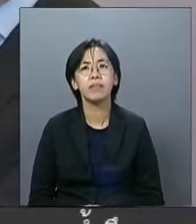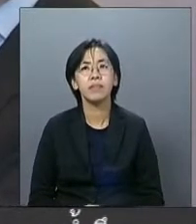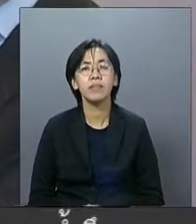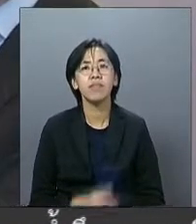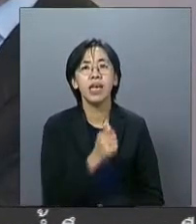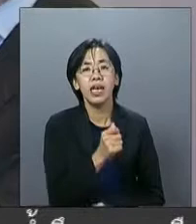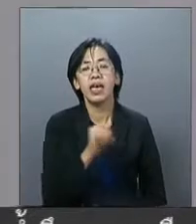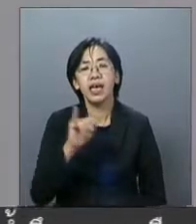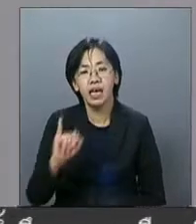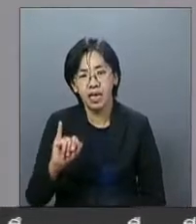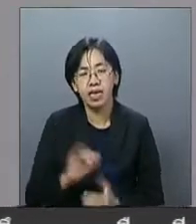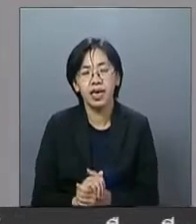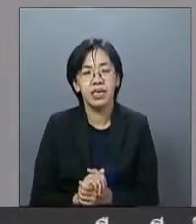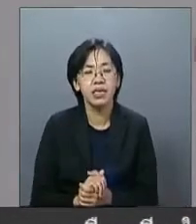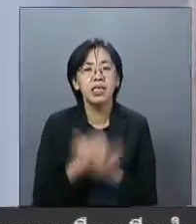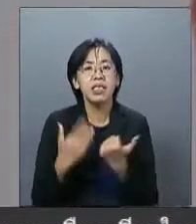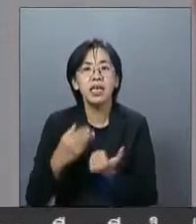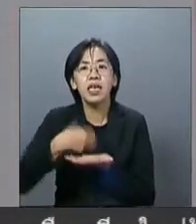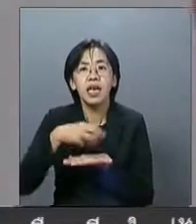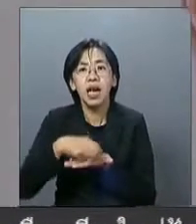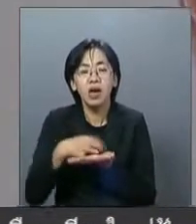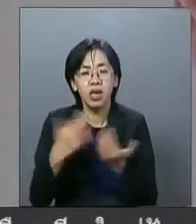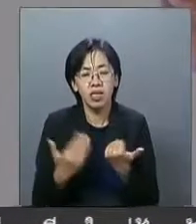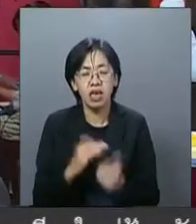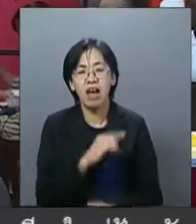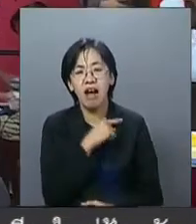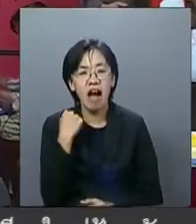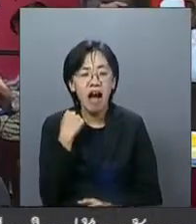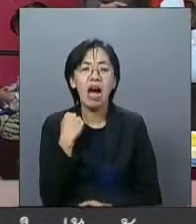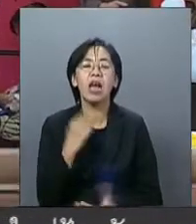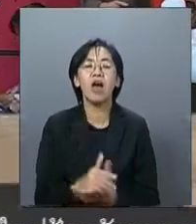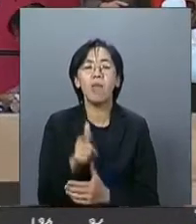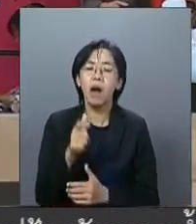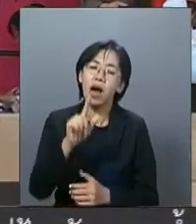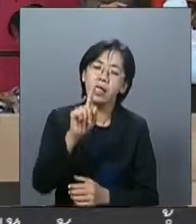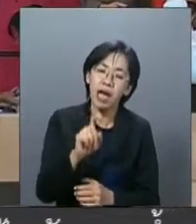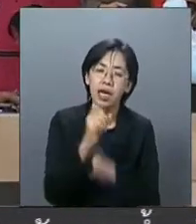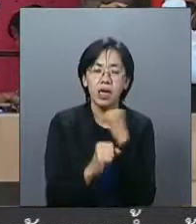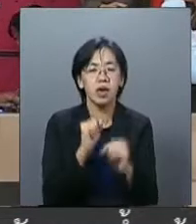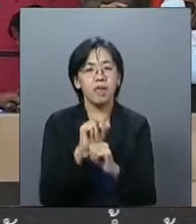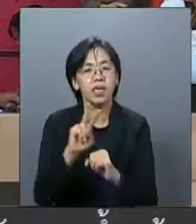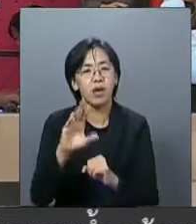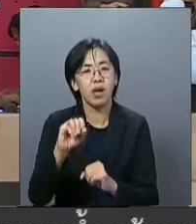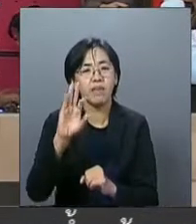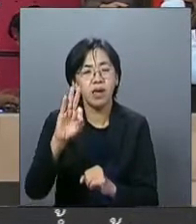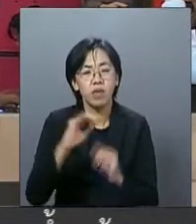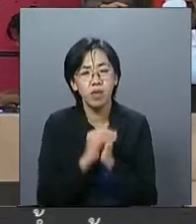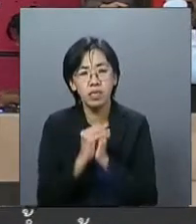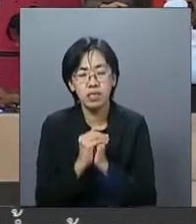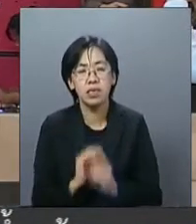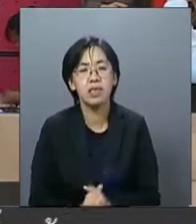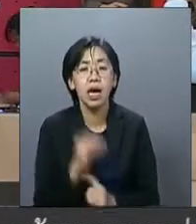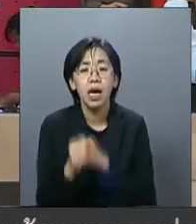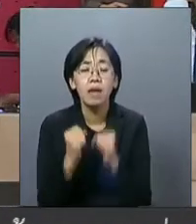Amnesty International เปิดเผยรายงานสถานการณ์โทษประหารชีวิตและการประหารชีวิตของปี2559พบว่าปีที่ผ่าน